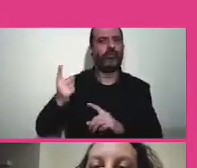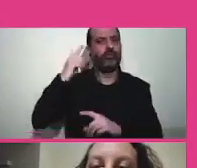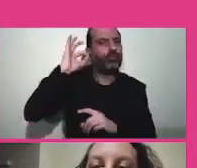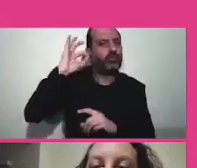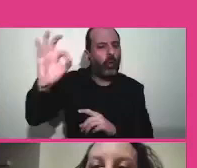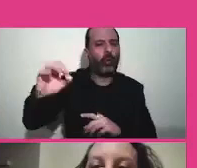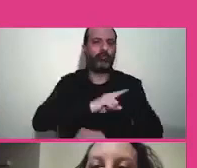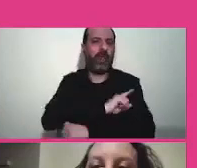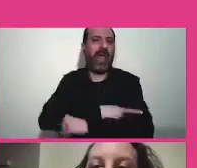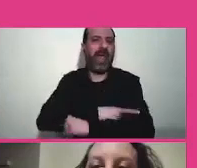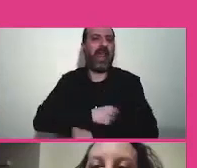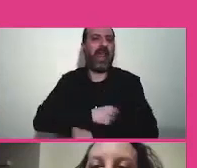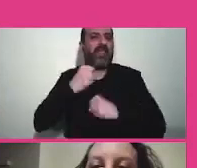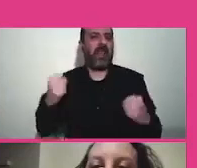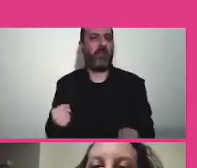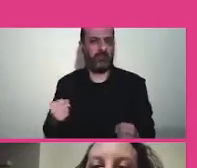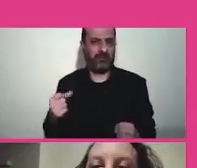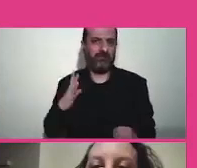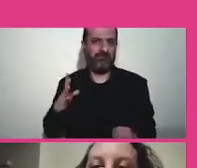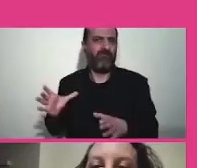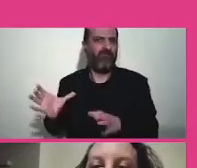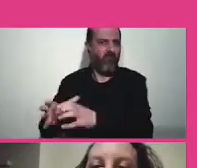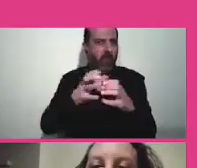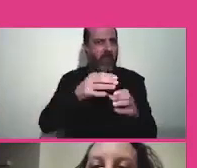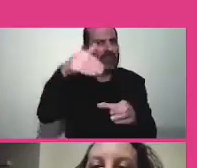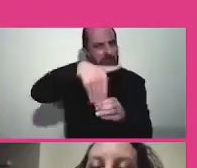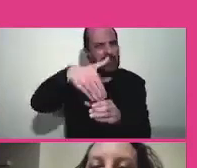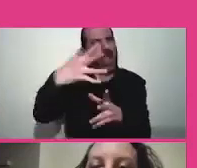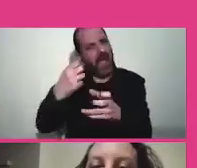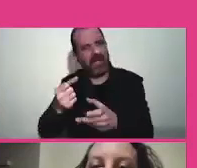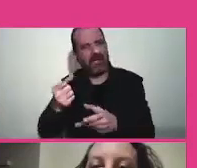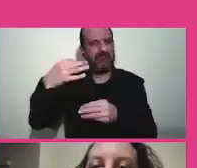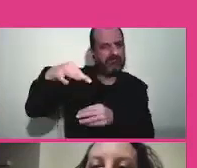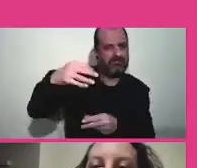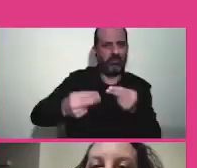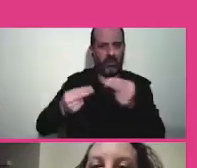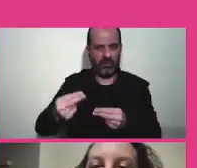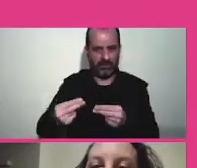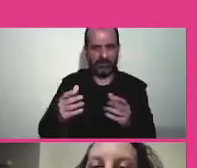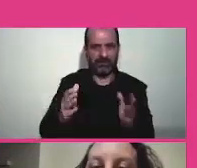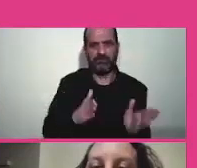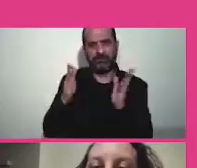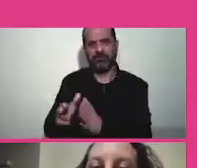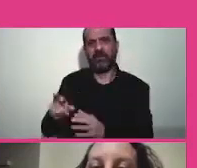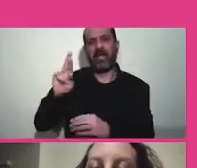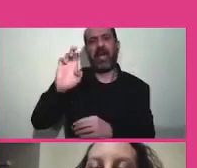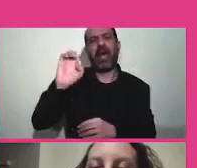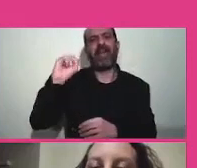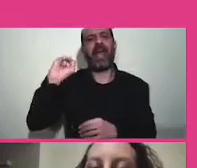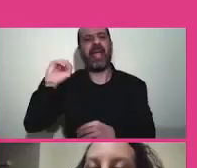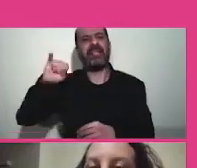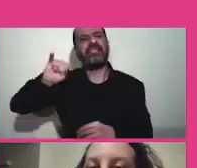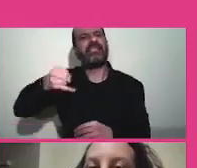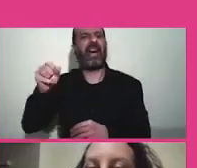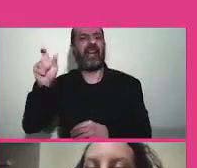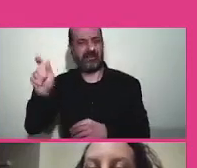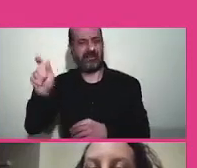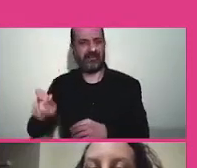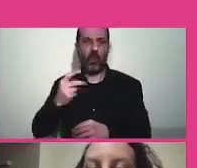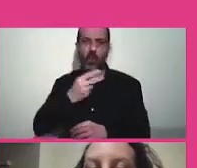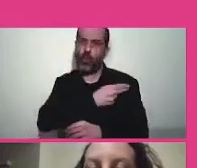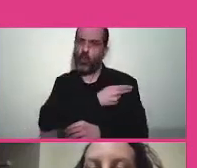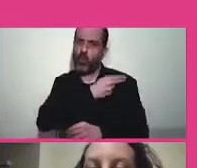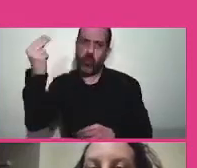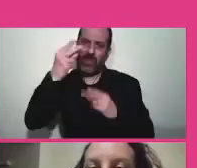ενδυνάμωση ευπαθών ομάδων. Λέι Τσάρλς, τύφλωση. Παγκόσμιος γνωστός τυφλός